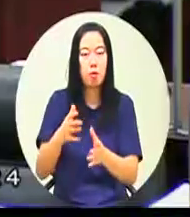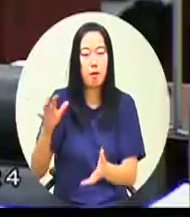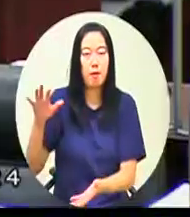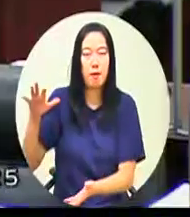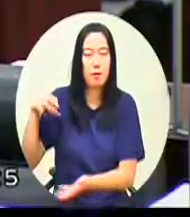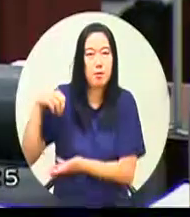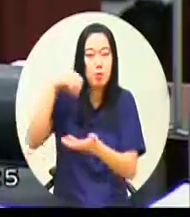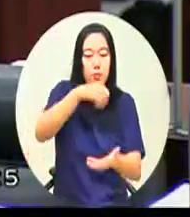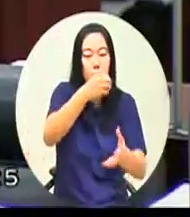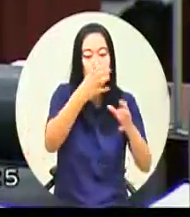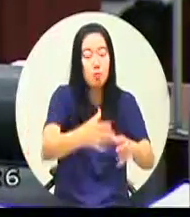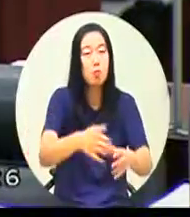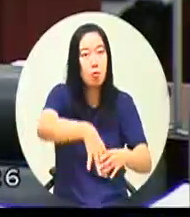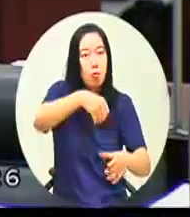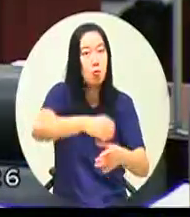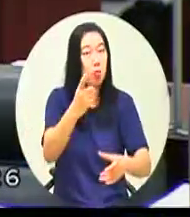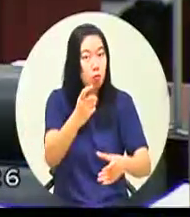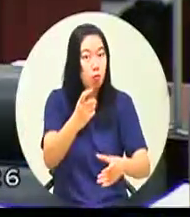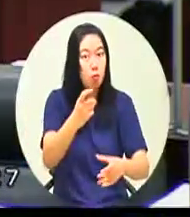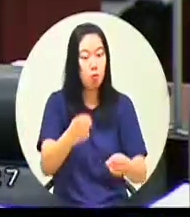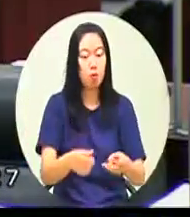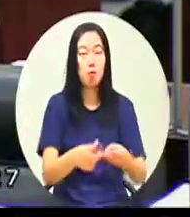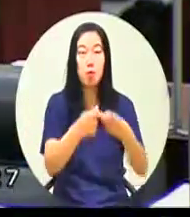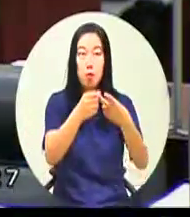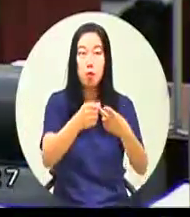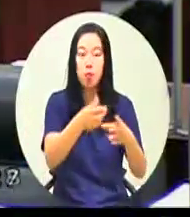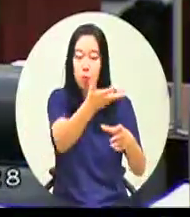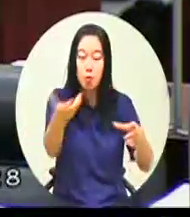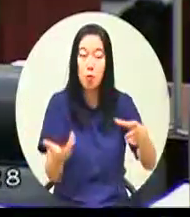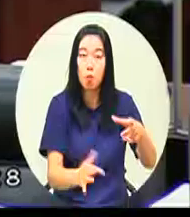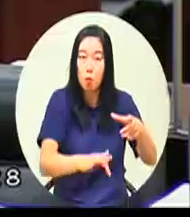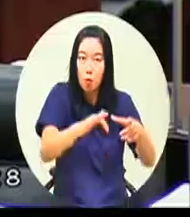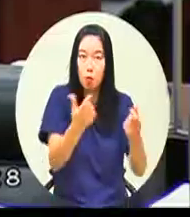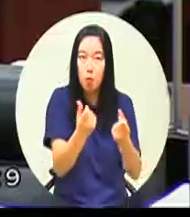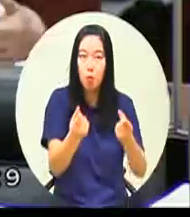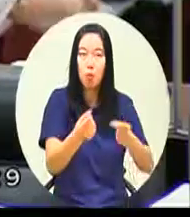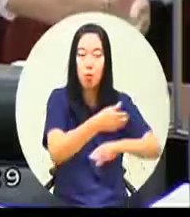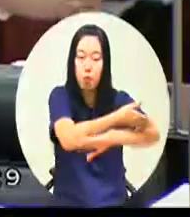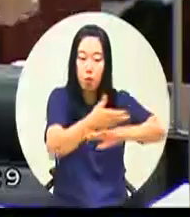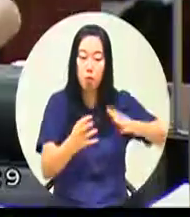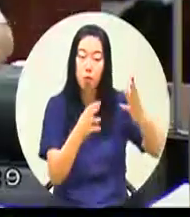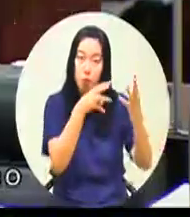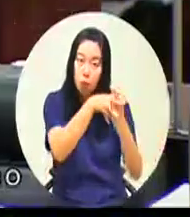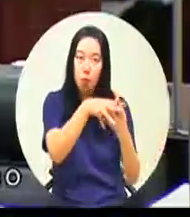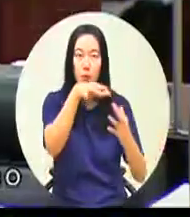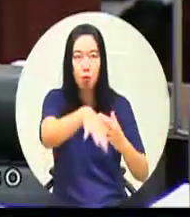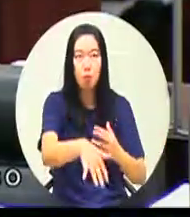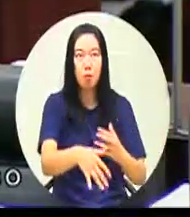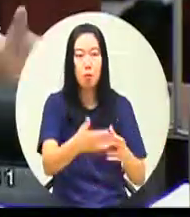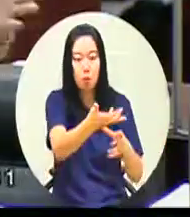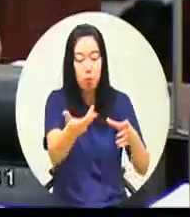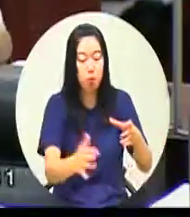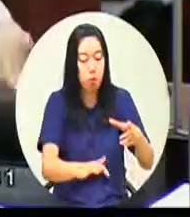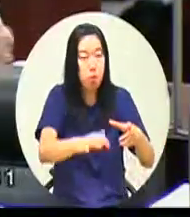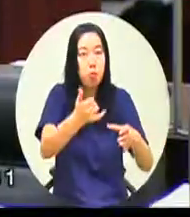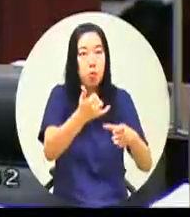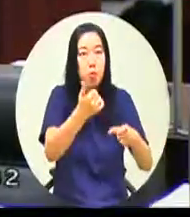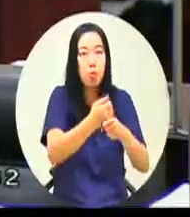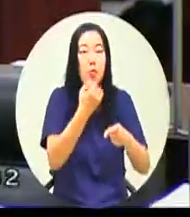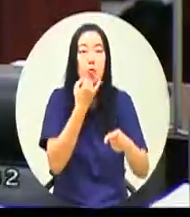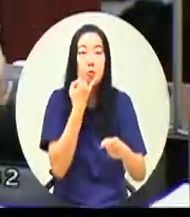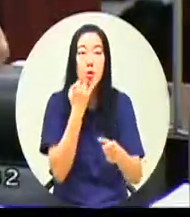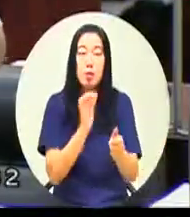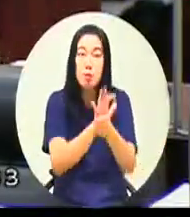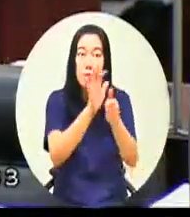好、哦，这个阿哥、啊、第二个就是自洪池的方面，包括西周地区啦，好、哦，尽量弥补自洪池哈、哦，能够啊减缓